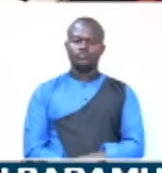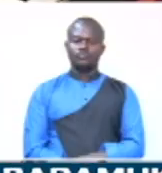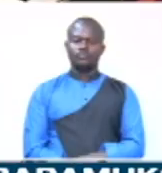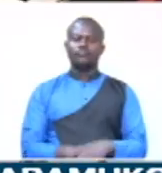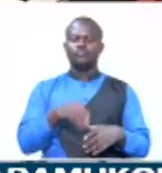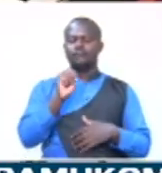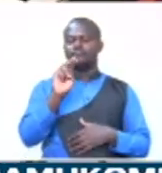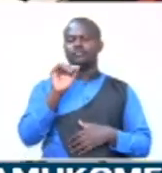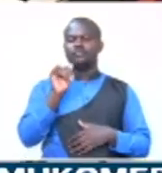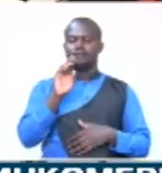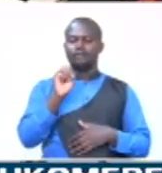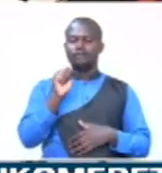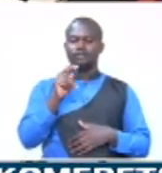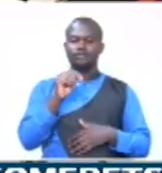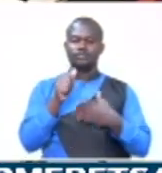Muhayimana